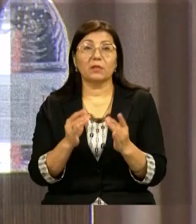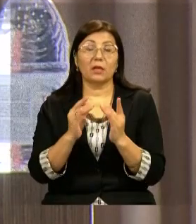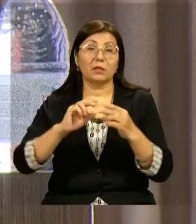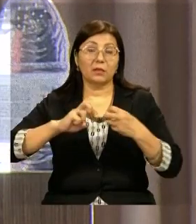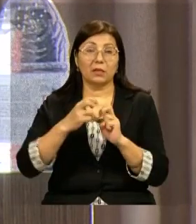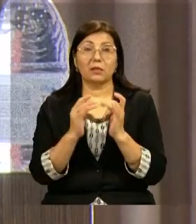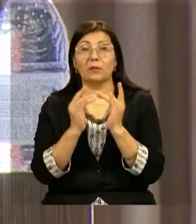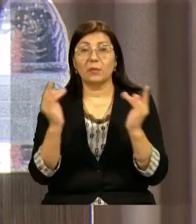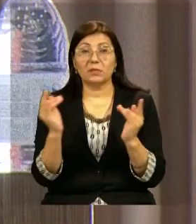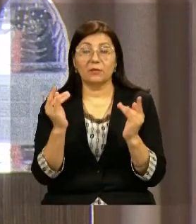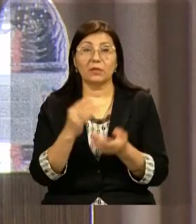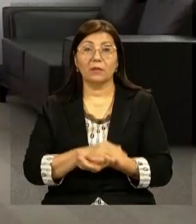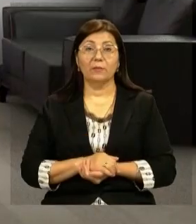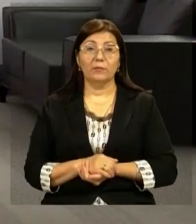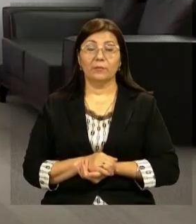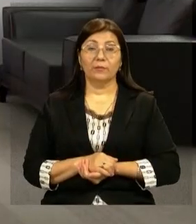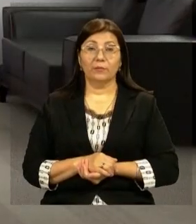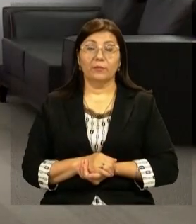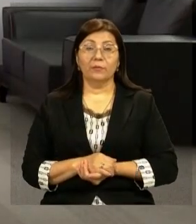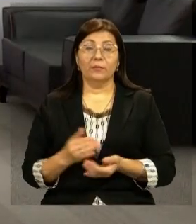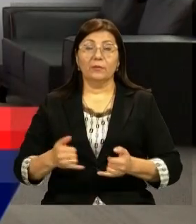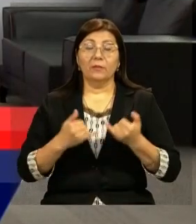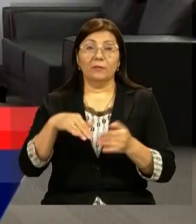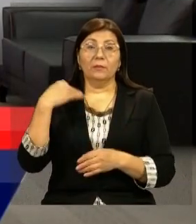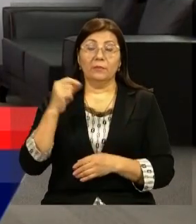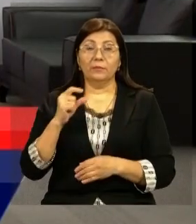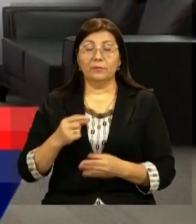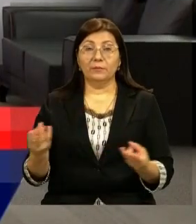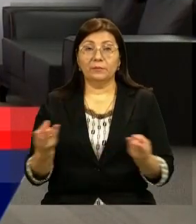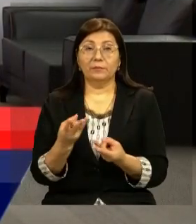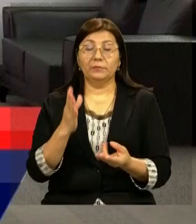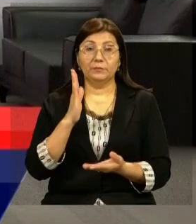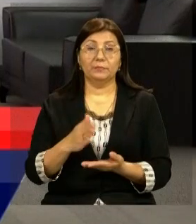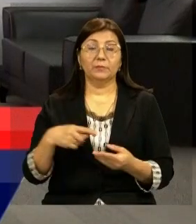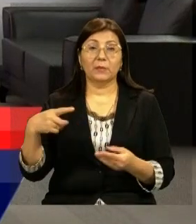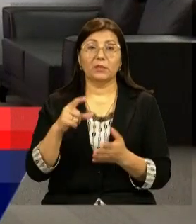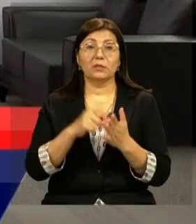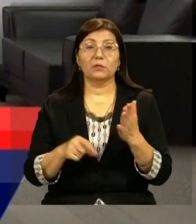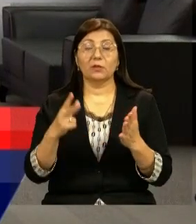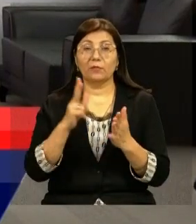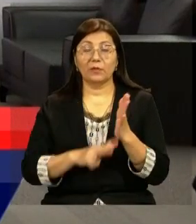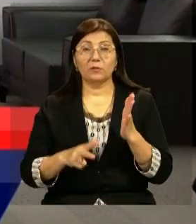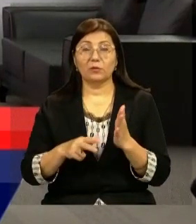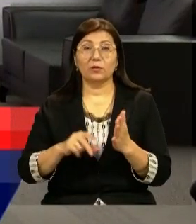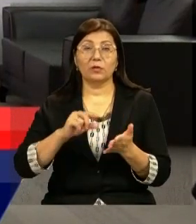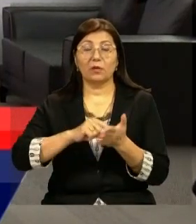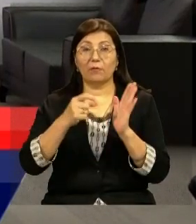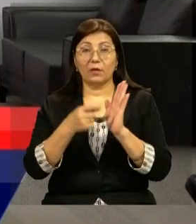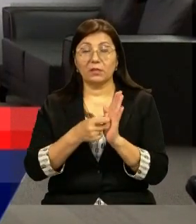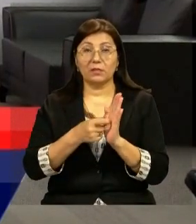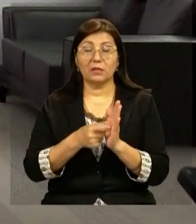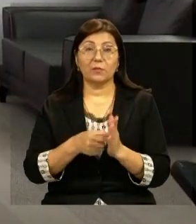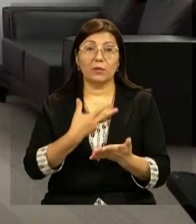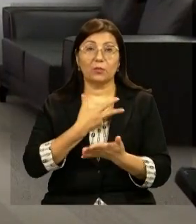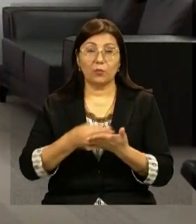84 субъекта малого и среднего бизнеса. Для актюбинцев нам нужно будет 1700-1800 квартир